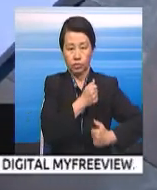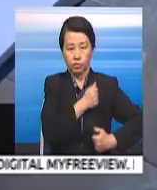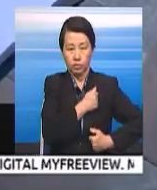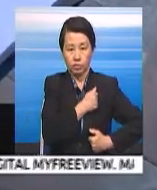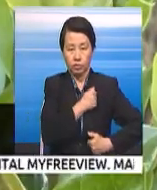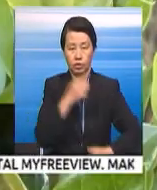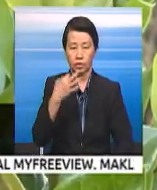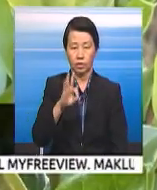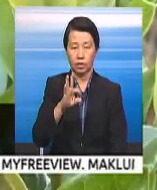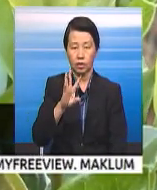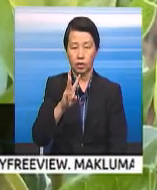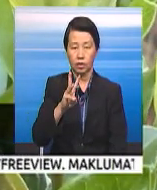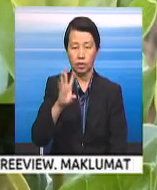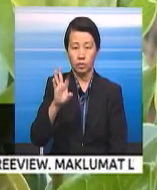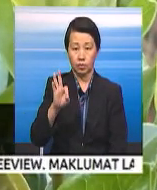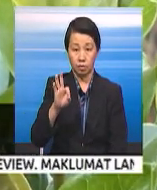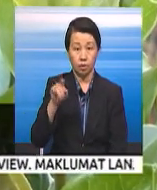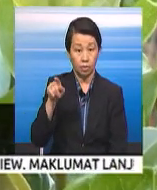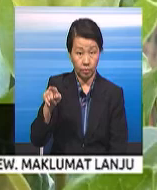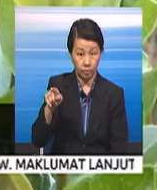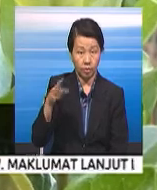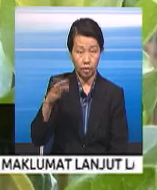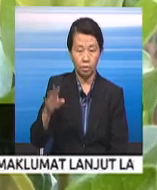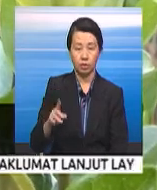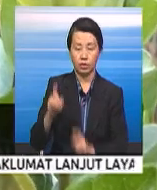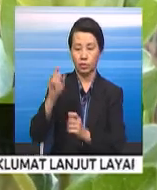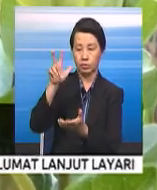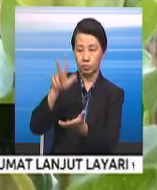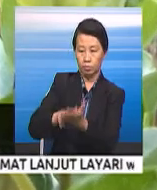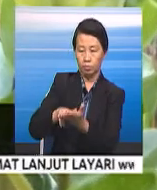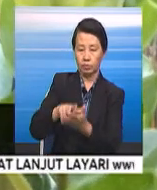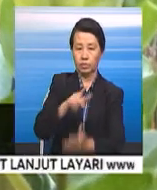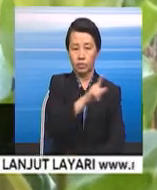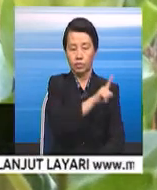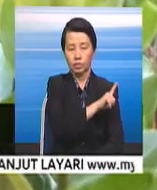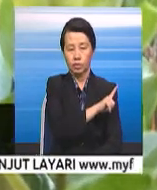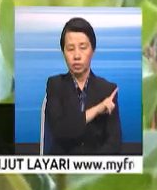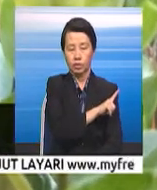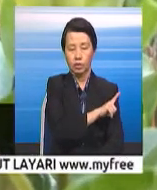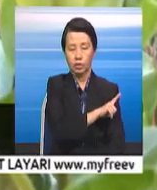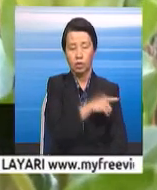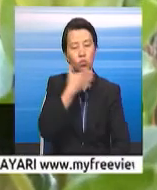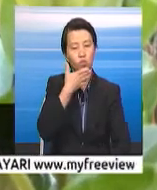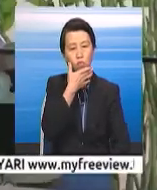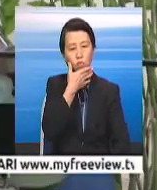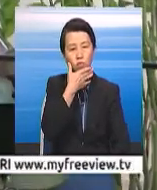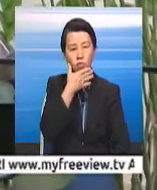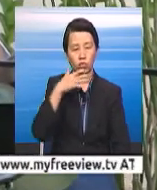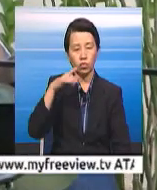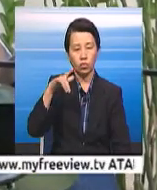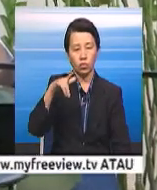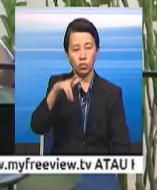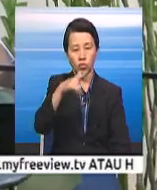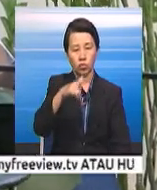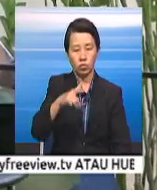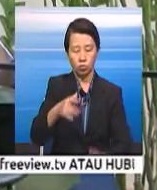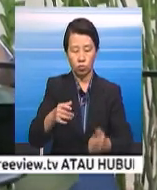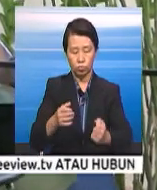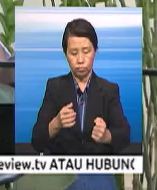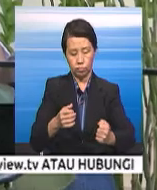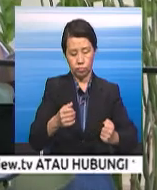Pada 1969, beliau ditauliahkan sebagai Letnan Muda Udara dan memilih untuk mengendalikan helikopter